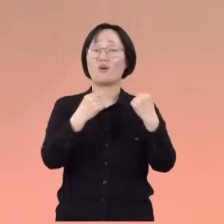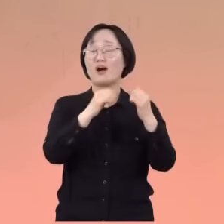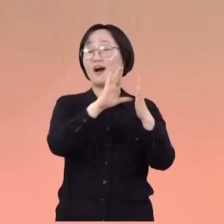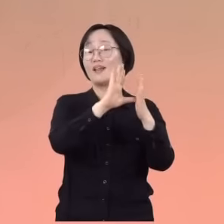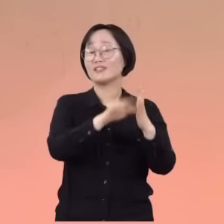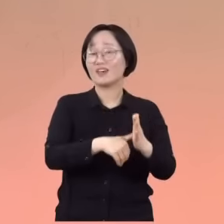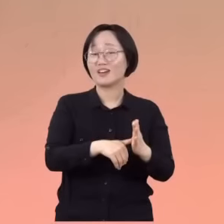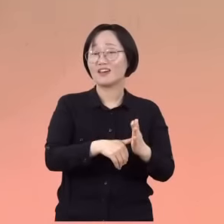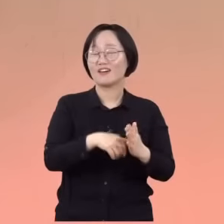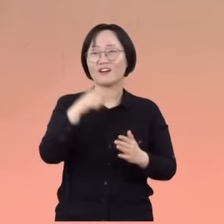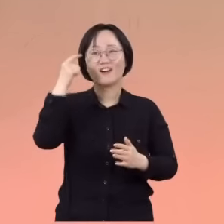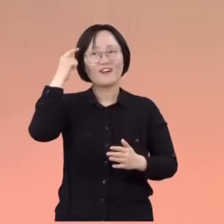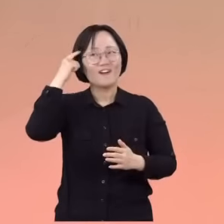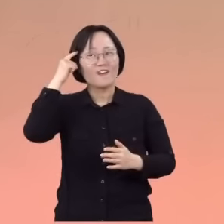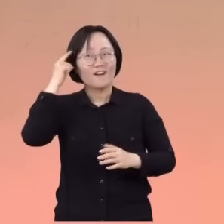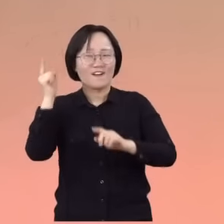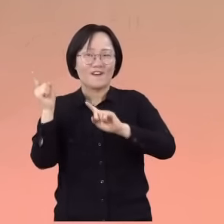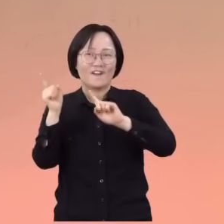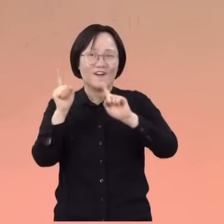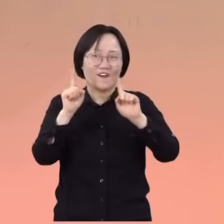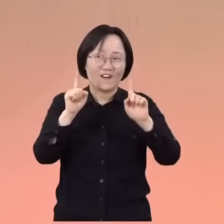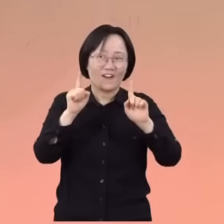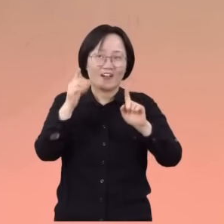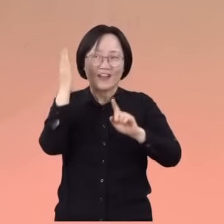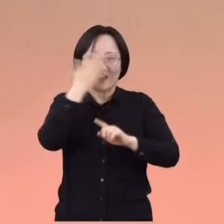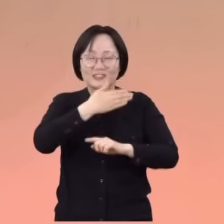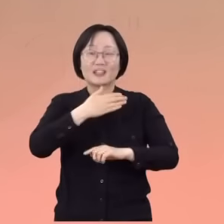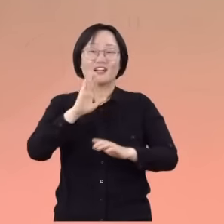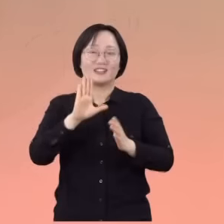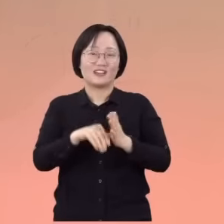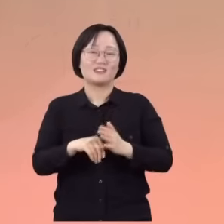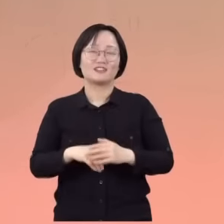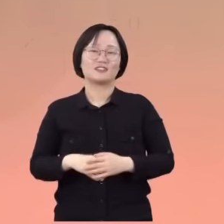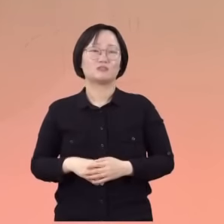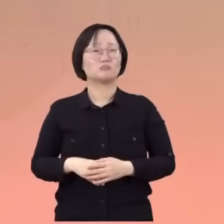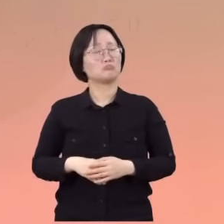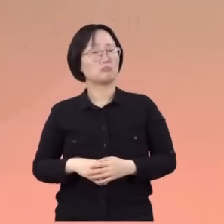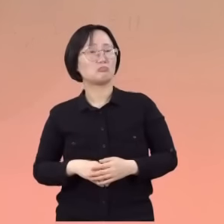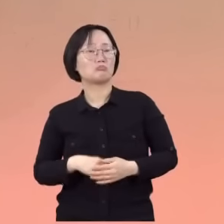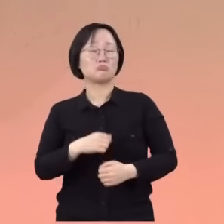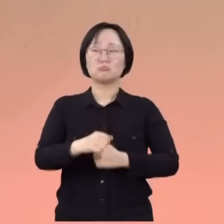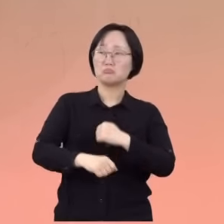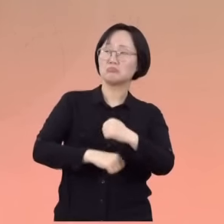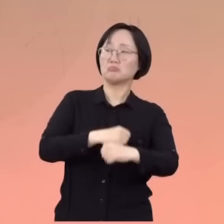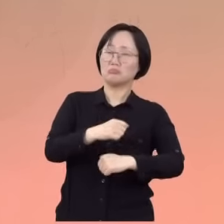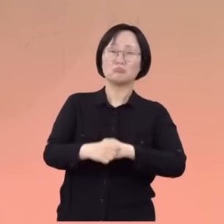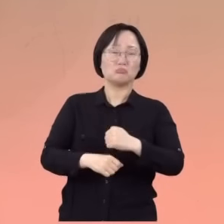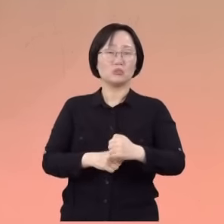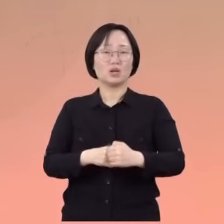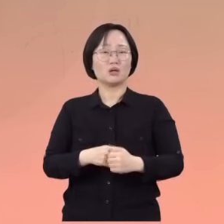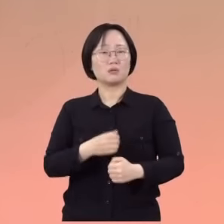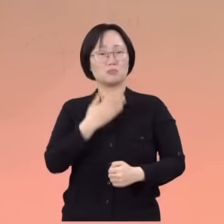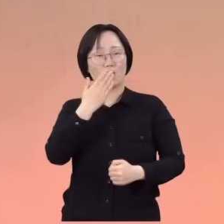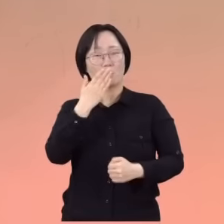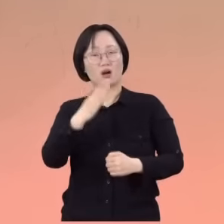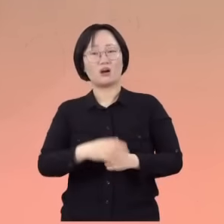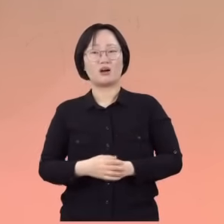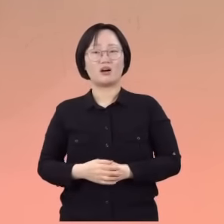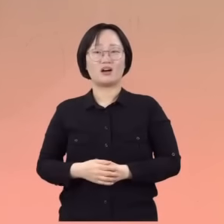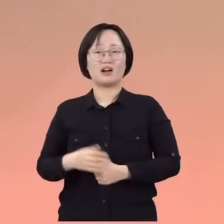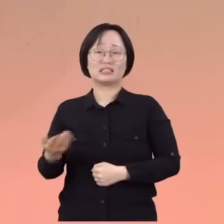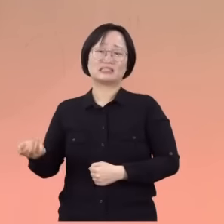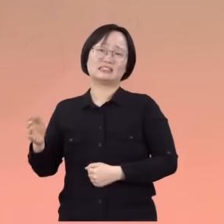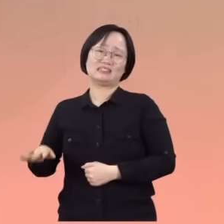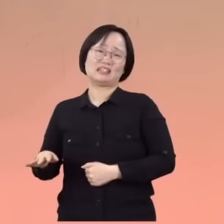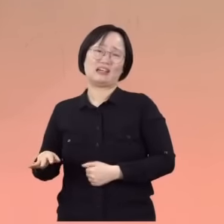건강하고 정신이 또렷또렷 했을 때야 못 말인들 못 합니까 그래서 아파 봐야 죽음이 코